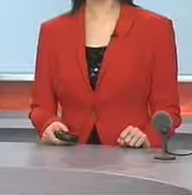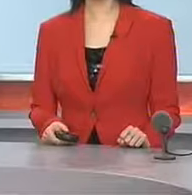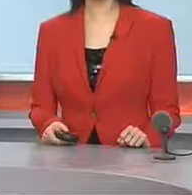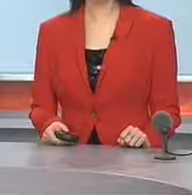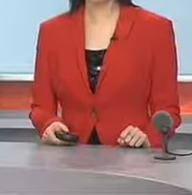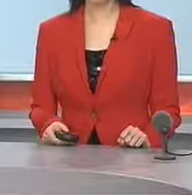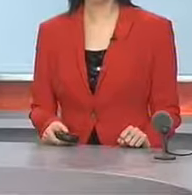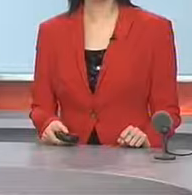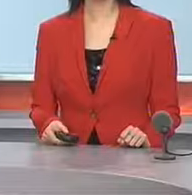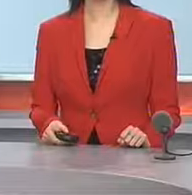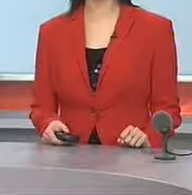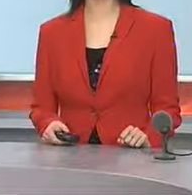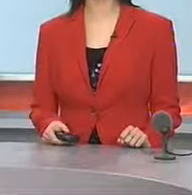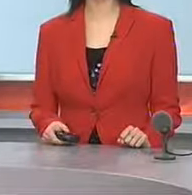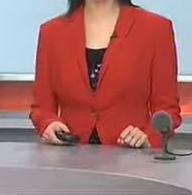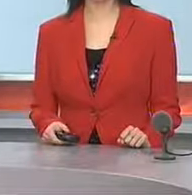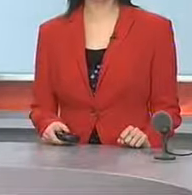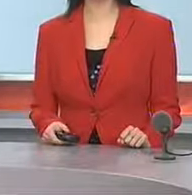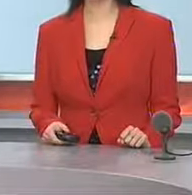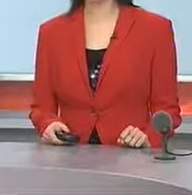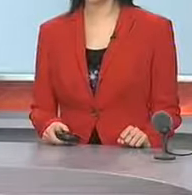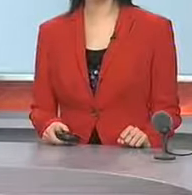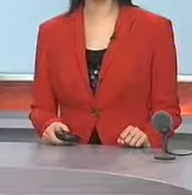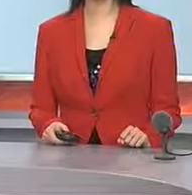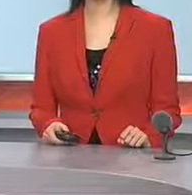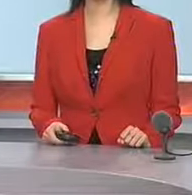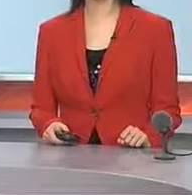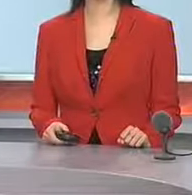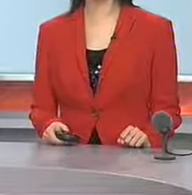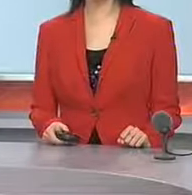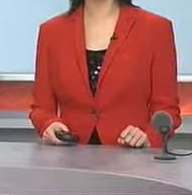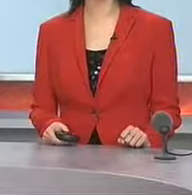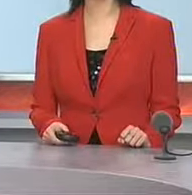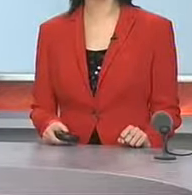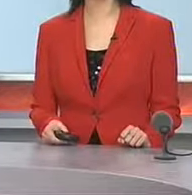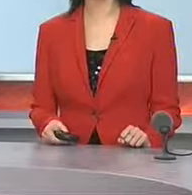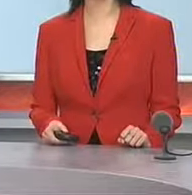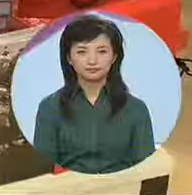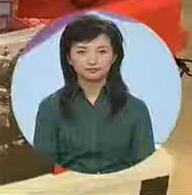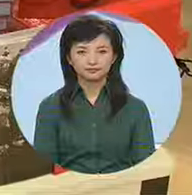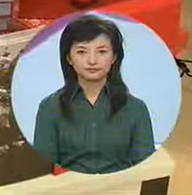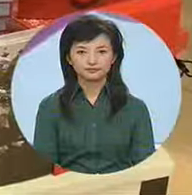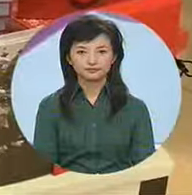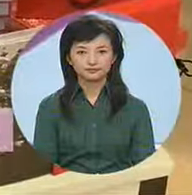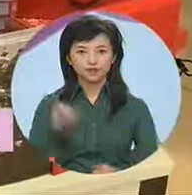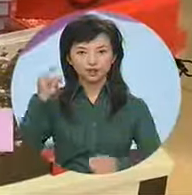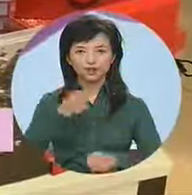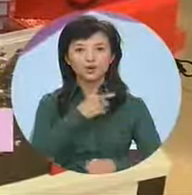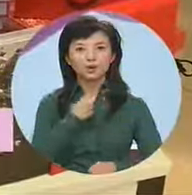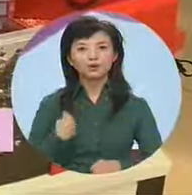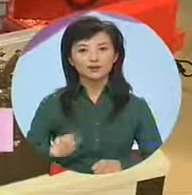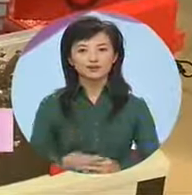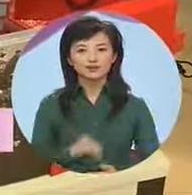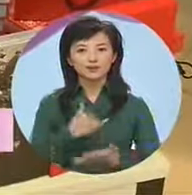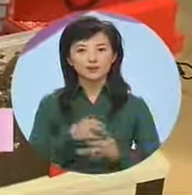党建筑物出版社出版发行的60年我的北京月前举行首发式60年我的北京